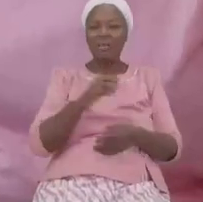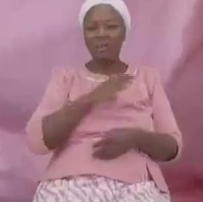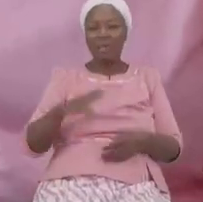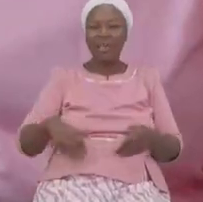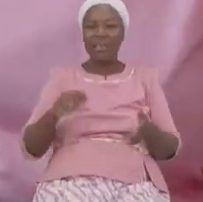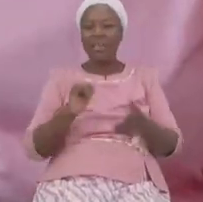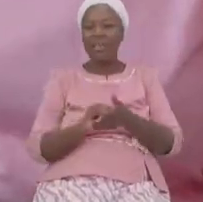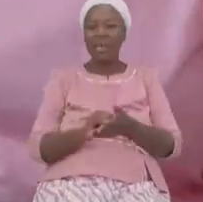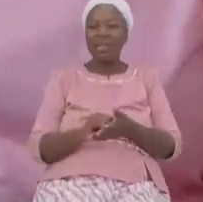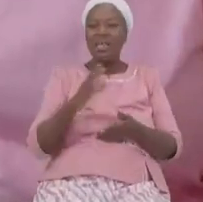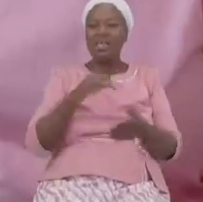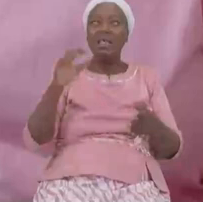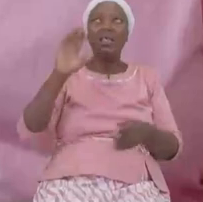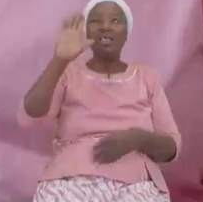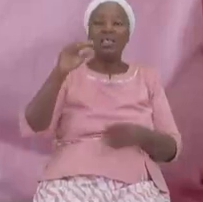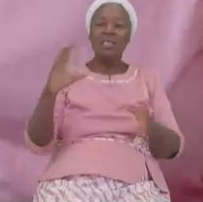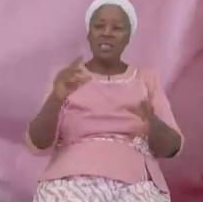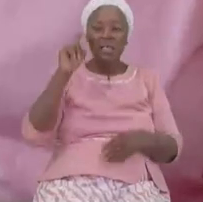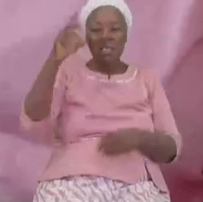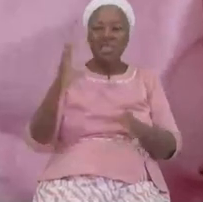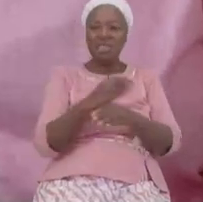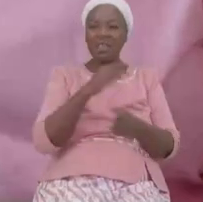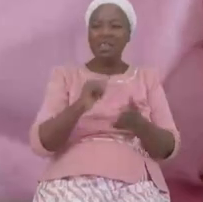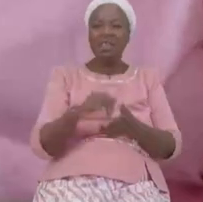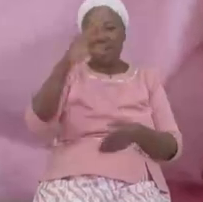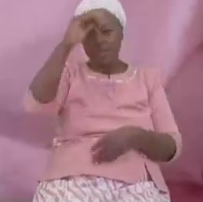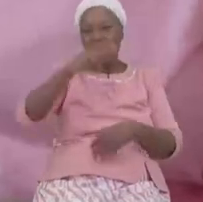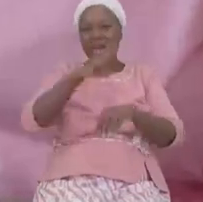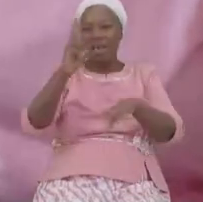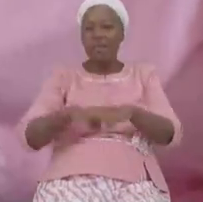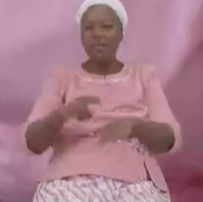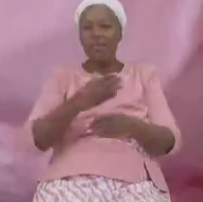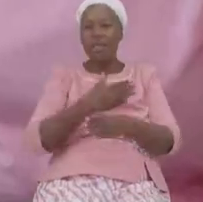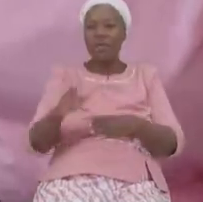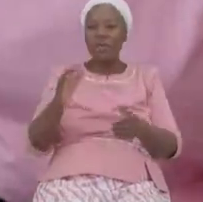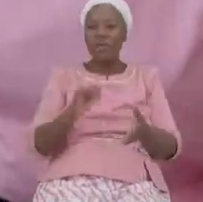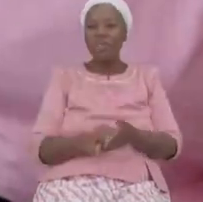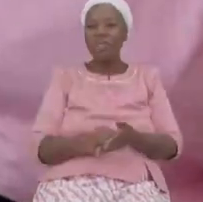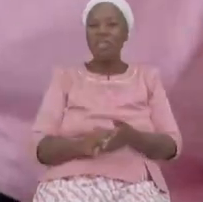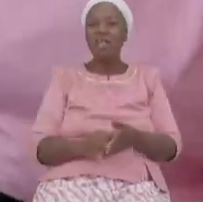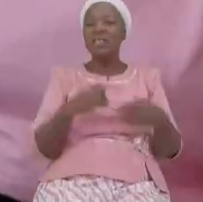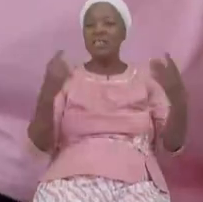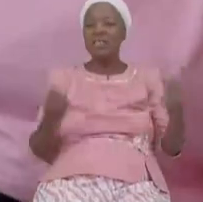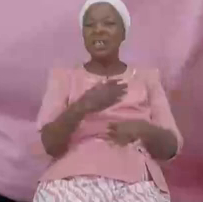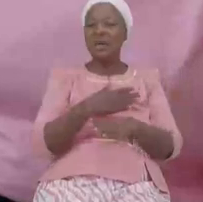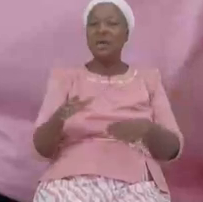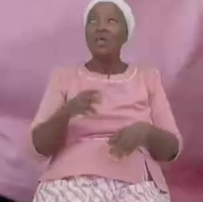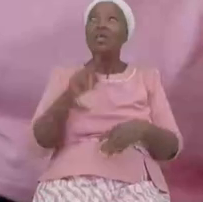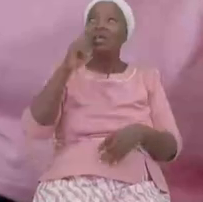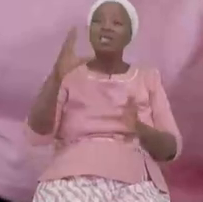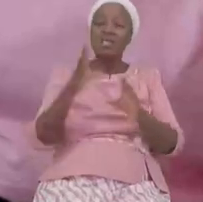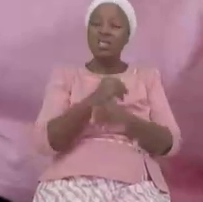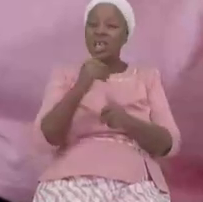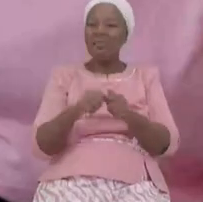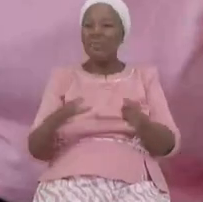qui ôte la nature adamique, la dépravation. Il ôte tout ce